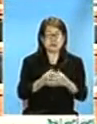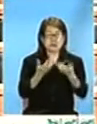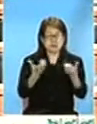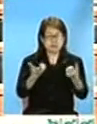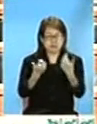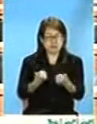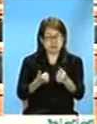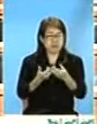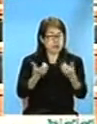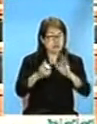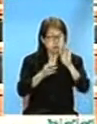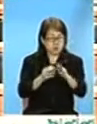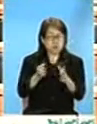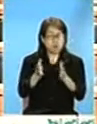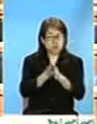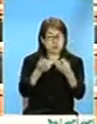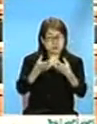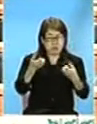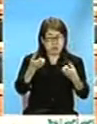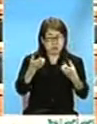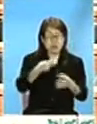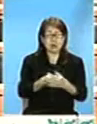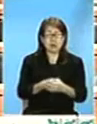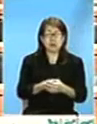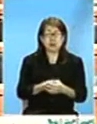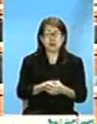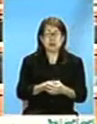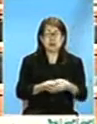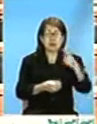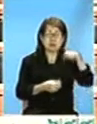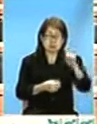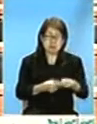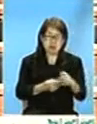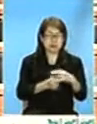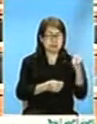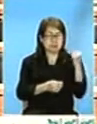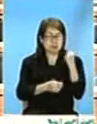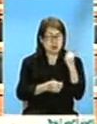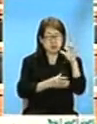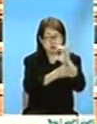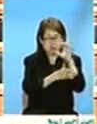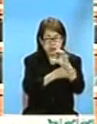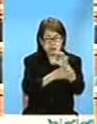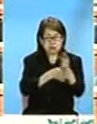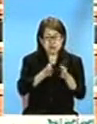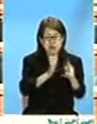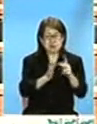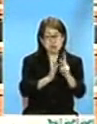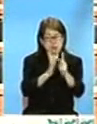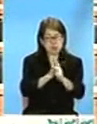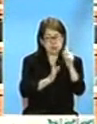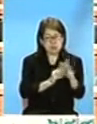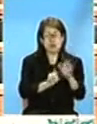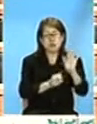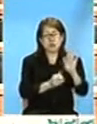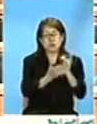2ข้อนะครับไม่ใช่ข้อเดียวไม่ใช่แค่ว่าฝ่ายศาลไม่มีอำนาจเข้ามาก้าวก่ายฝ่ายนิติบัญญัติไอ้นั้นถูกต้